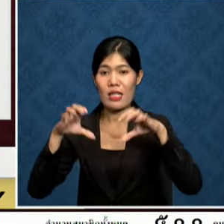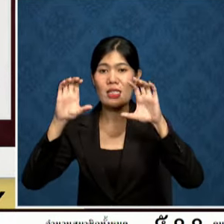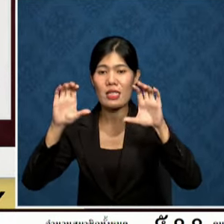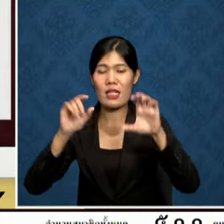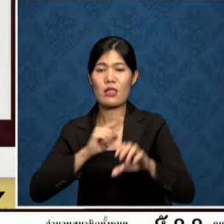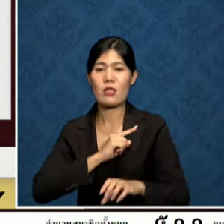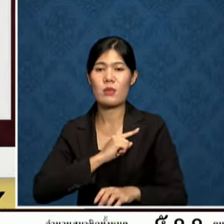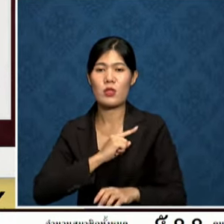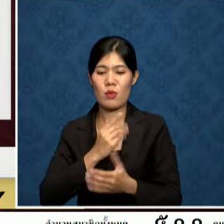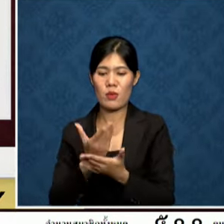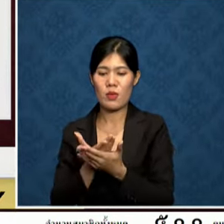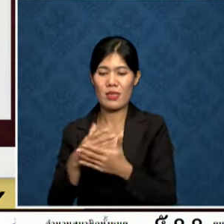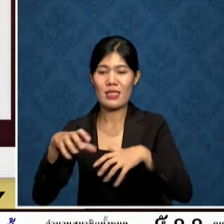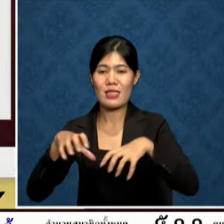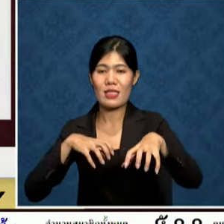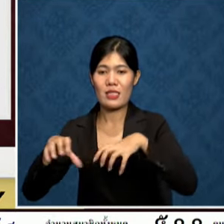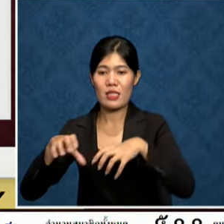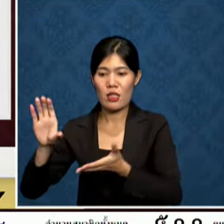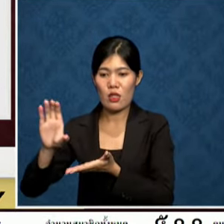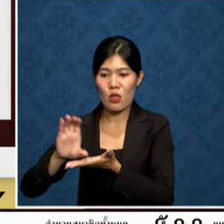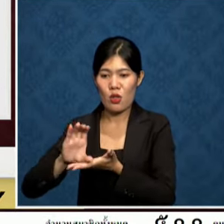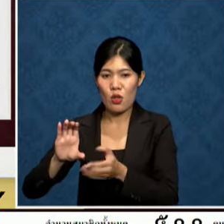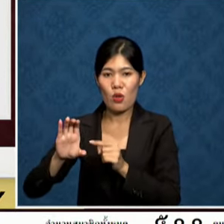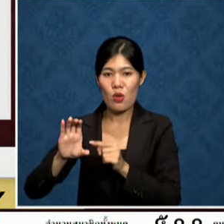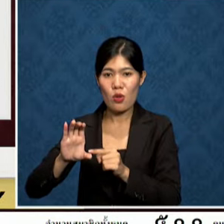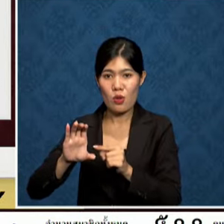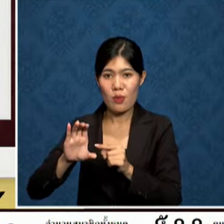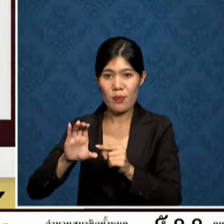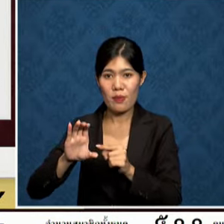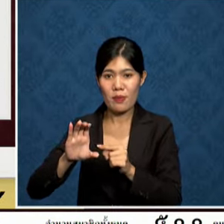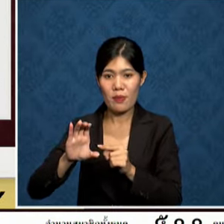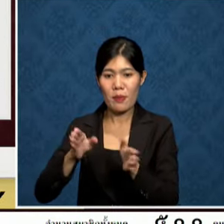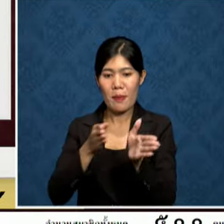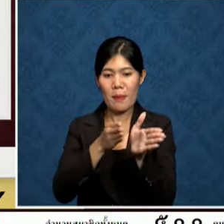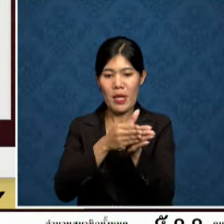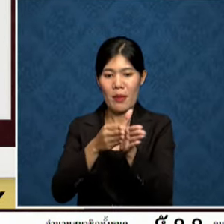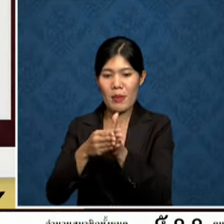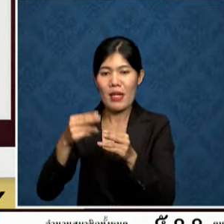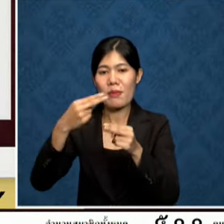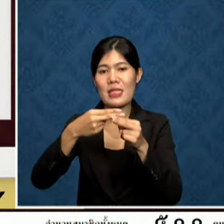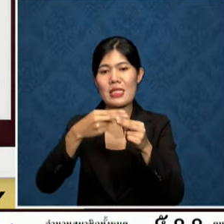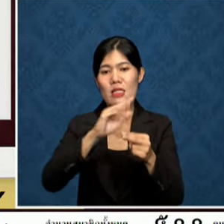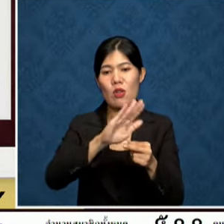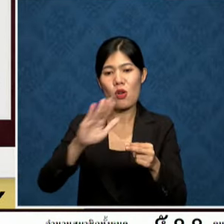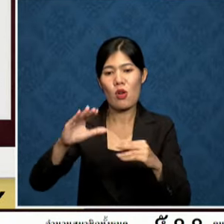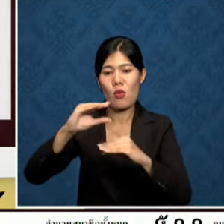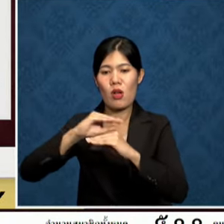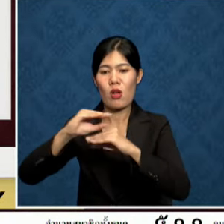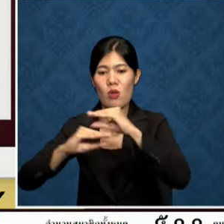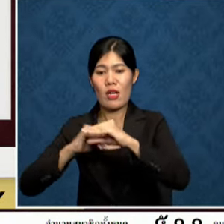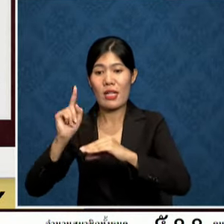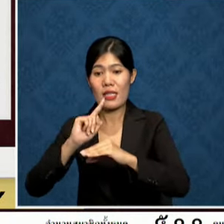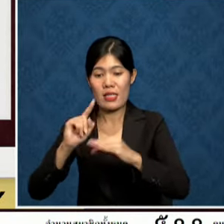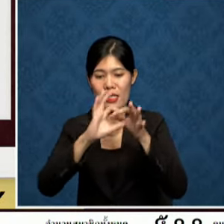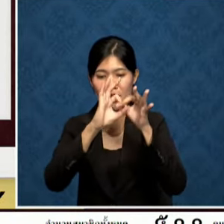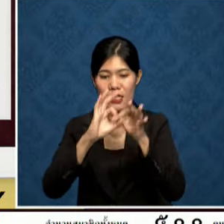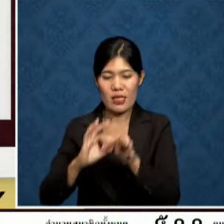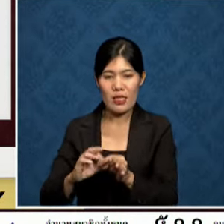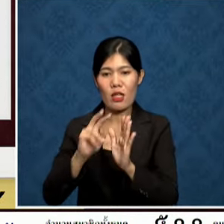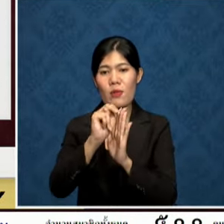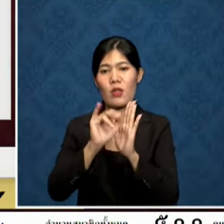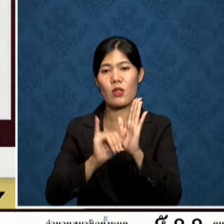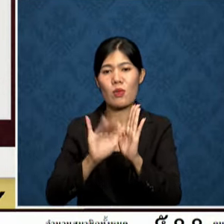เอ่องบประมาณเนี่ยต้องไปติดแท็กติดป้ายค่ะว่าโครงการไหนเนี่ยเป็นนโยบายที่เกี่ยวข้องกับเอ่อนโยบาย